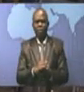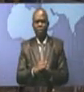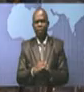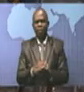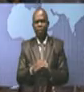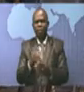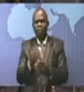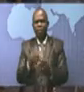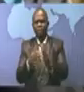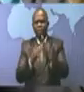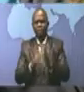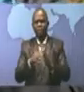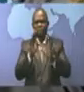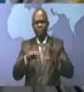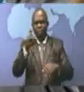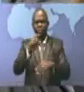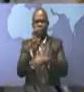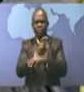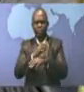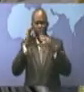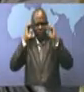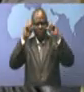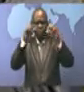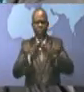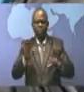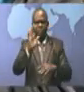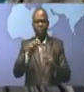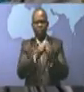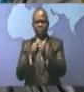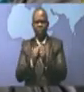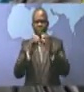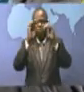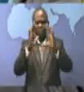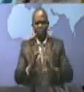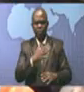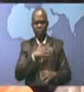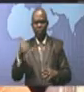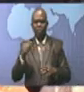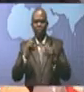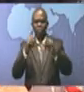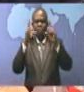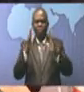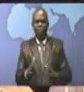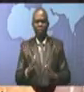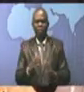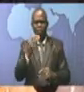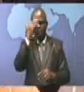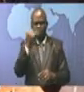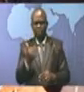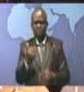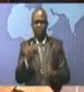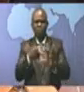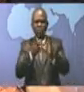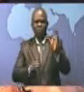suivre de près l'éducation de leurs enfants en collaboration avec les éducateurs et les administratifs afin qu'il n'y ait plus